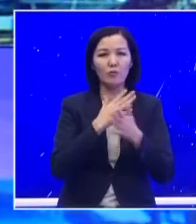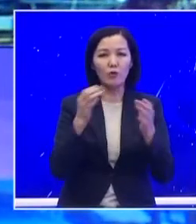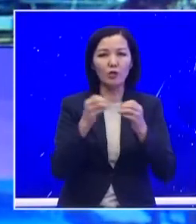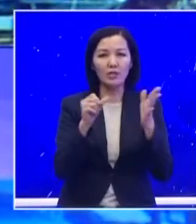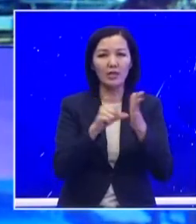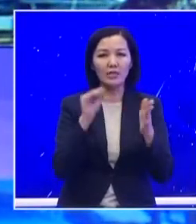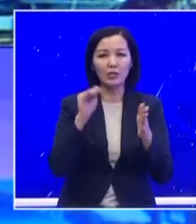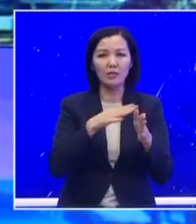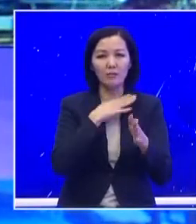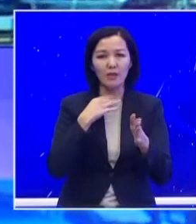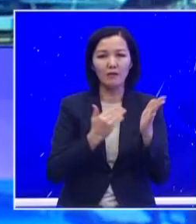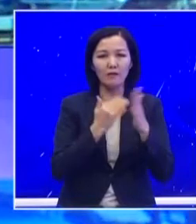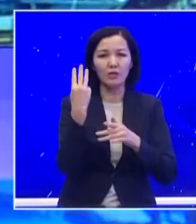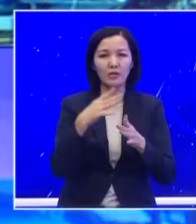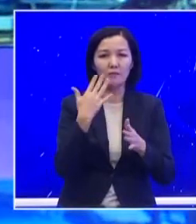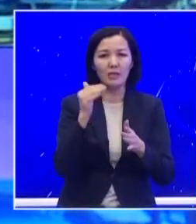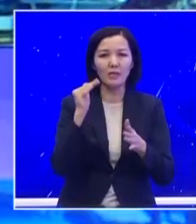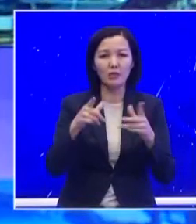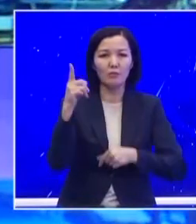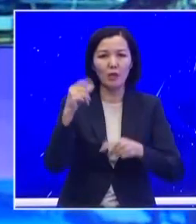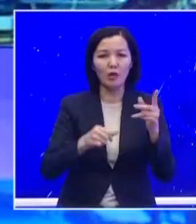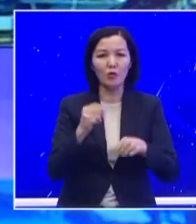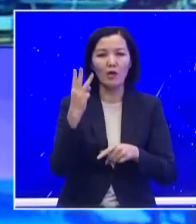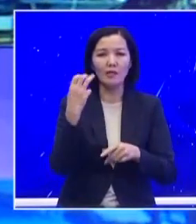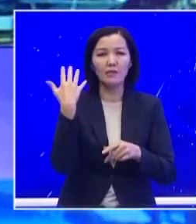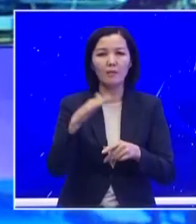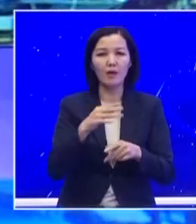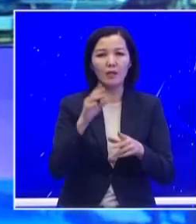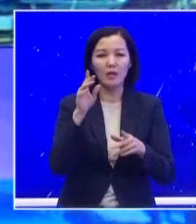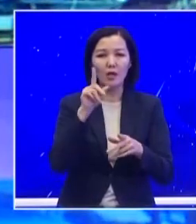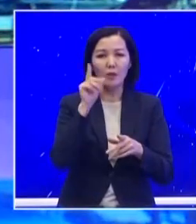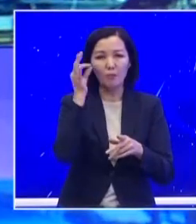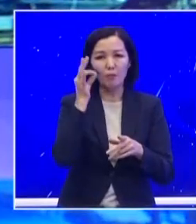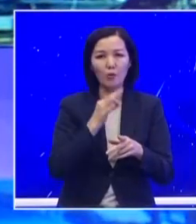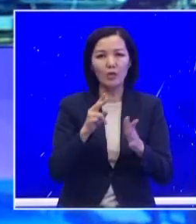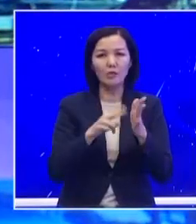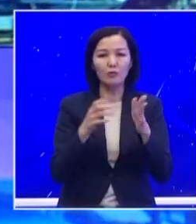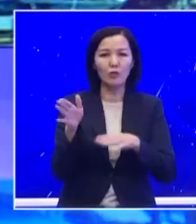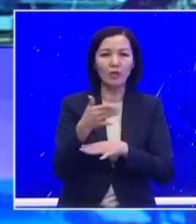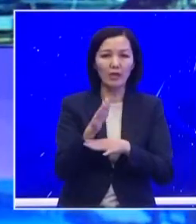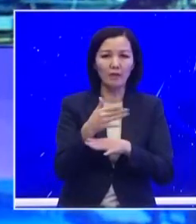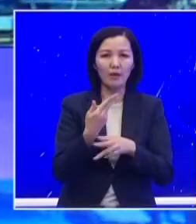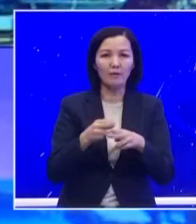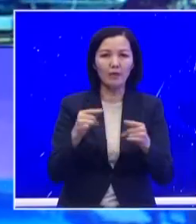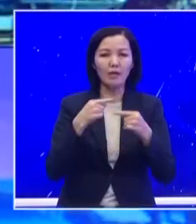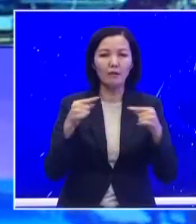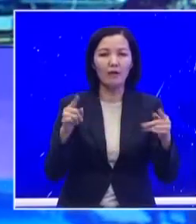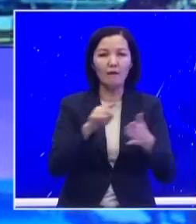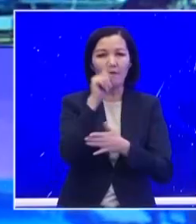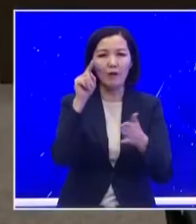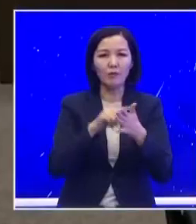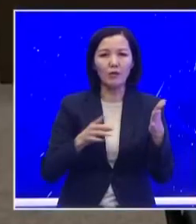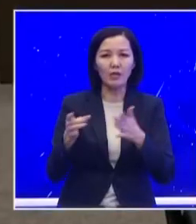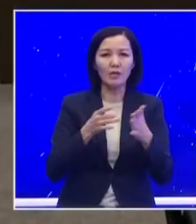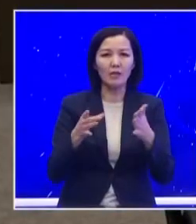мяса, свыше 35 тысяч тонн молока, 350 тонн меда и почти 700 тонн рыбы. Об этом и других актуальных вопросах